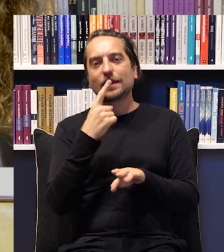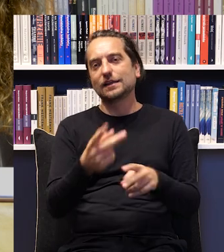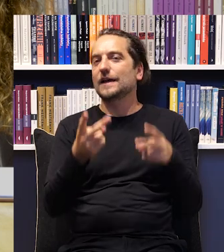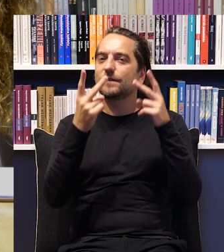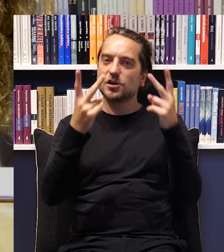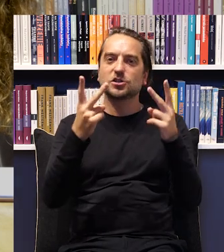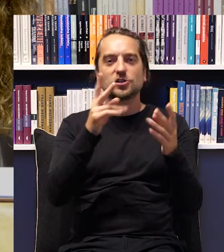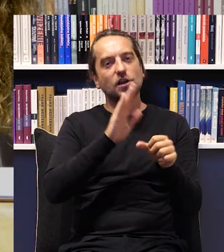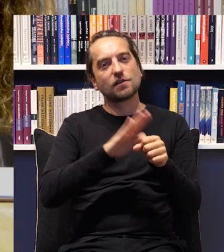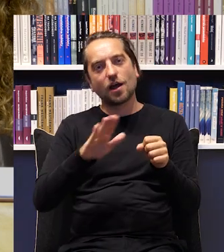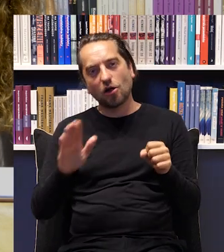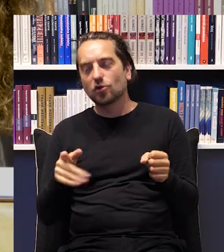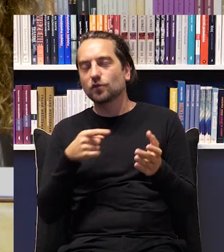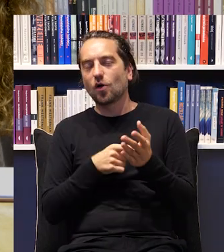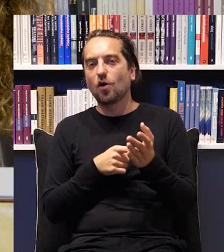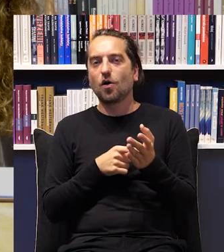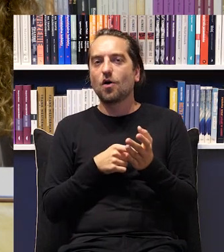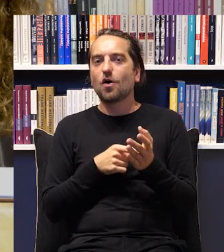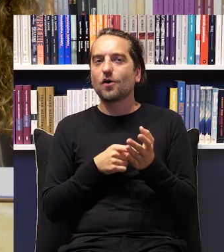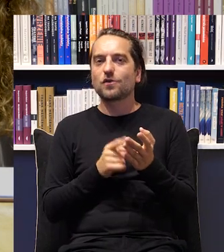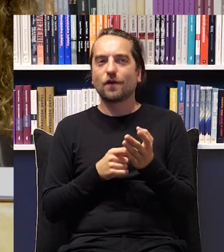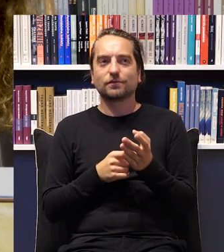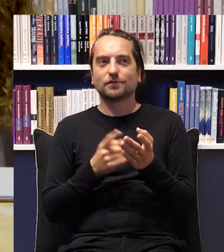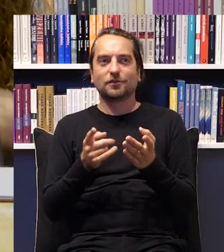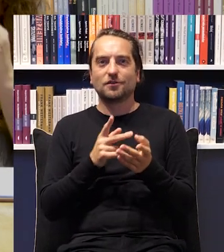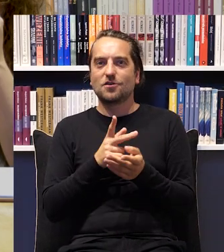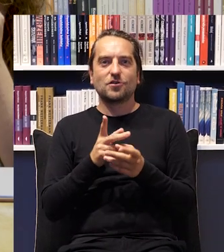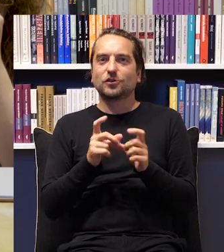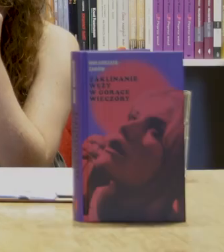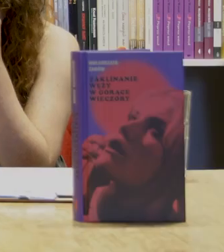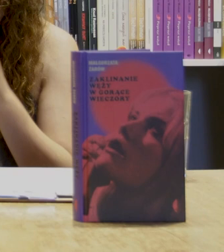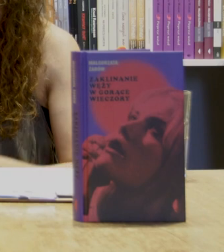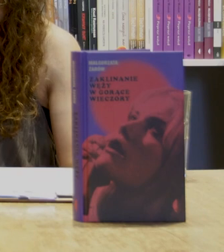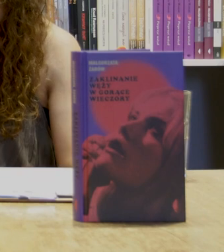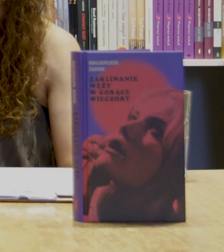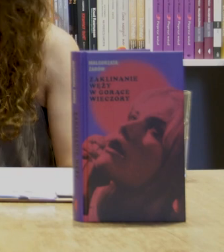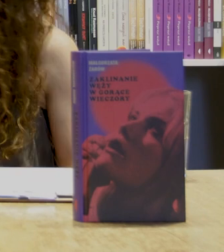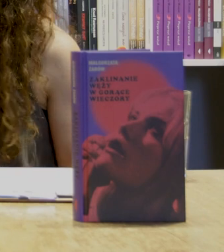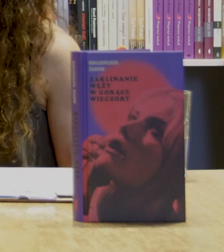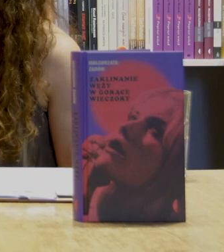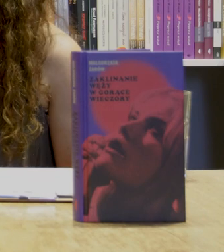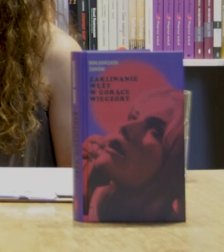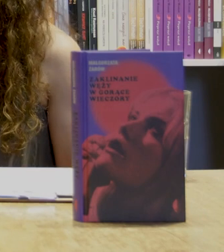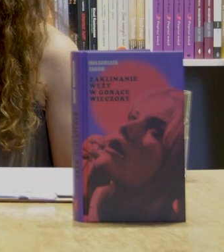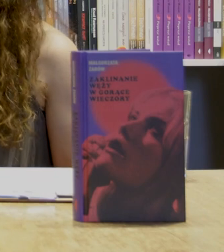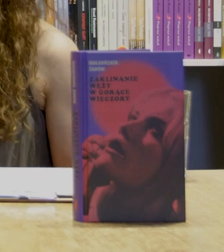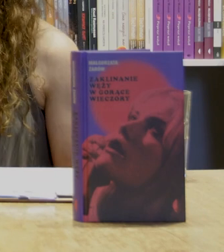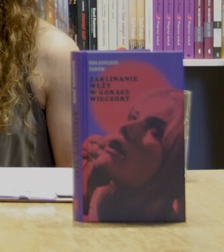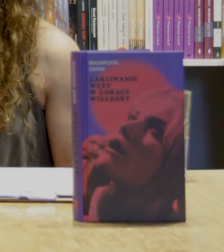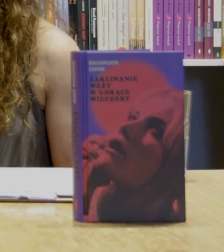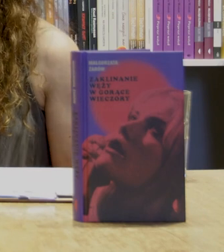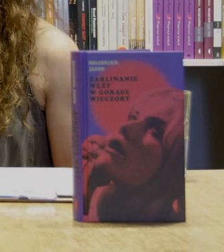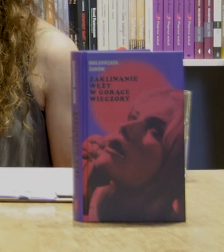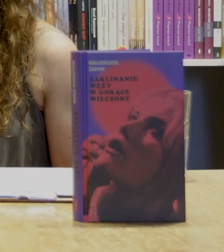i generalnie po prostu jest to fenomen na skalę światową. Tylko że po